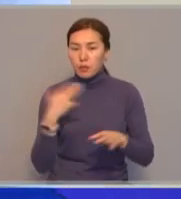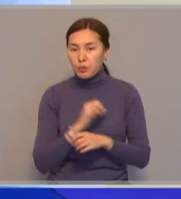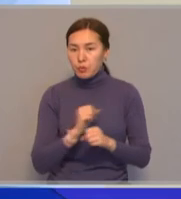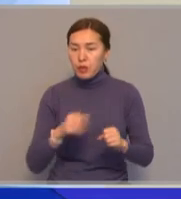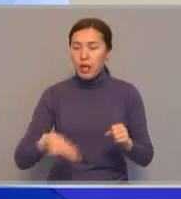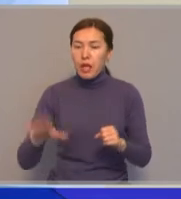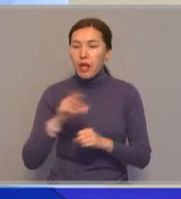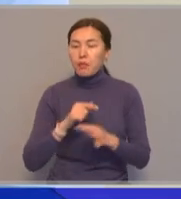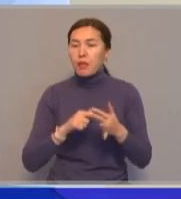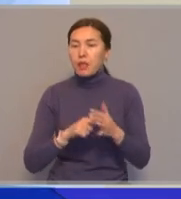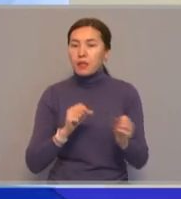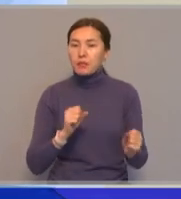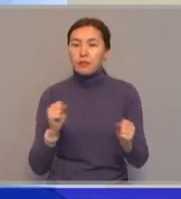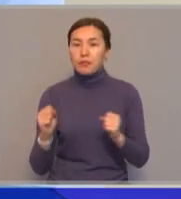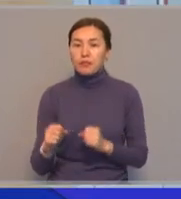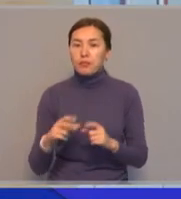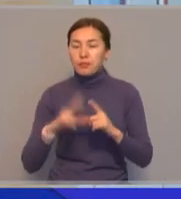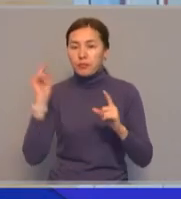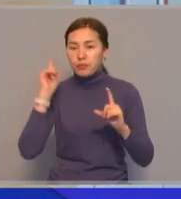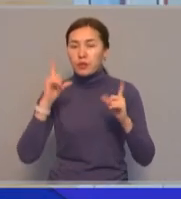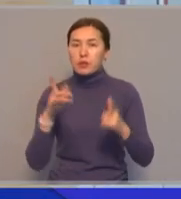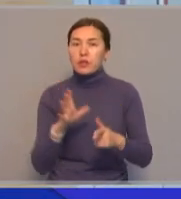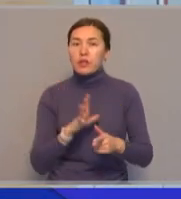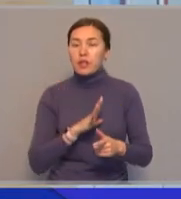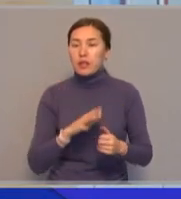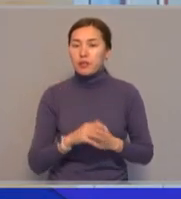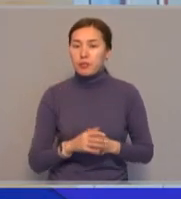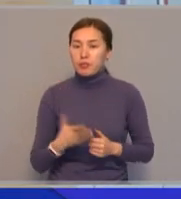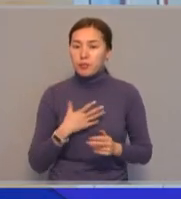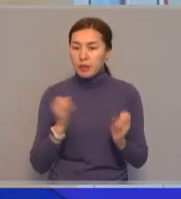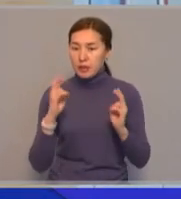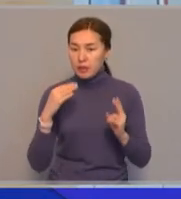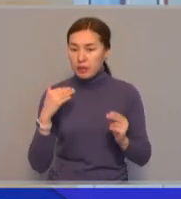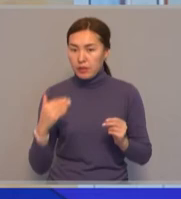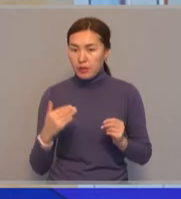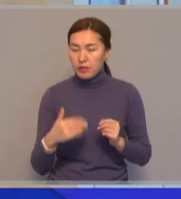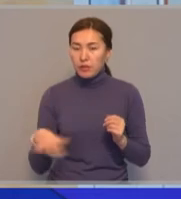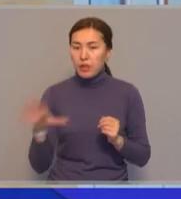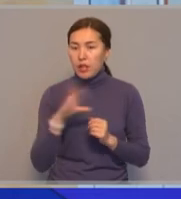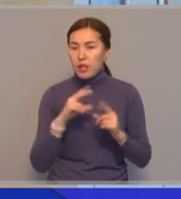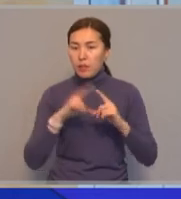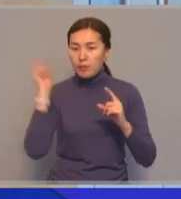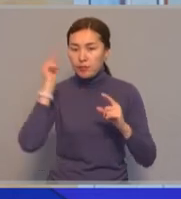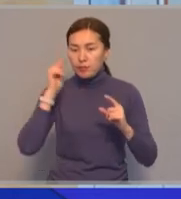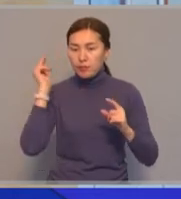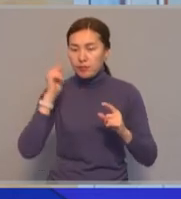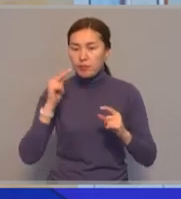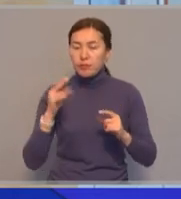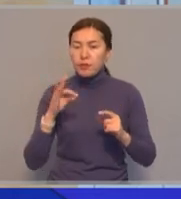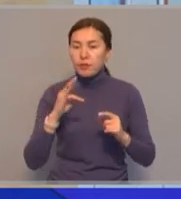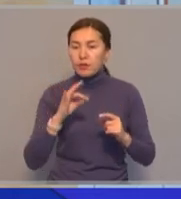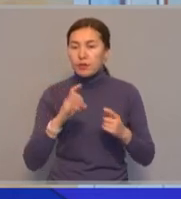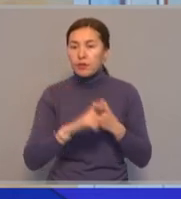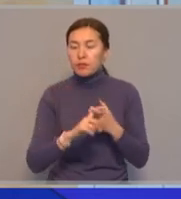де барлық санитарлық талаптарды сақтай отырып оқу рұқсат етілген. Біздің мамандар тарапынан жалпы орта білім беретін мектептердің